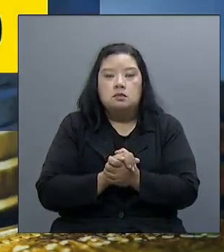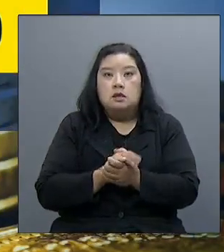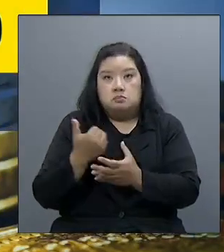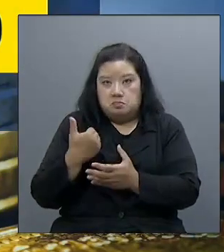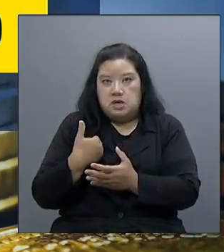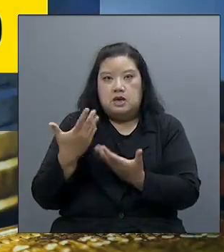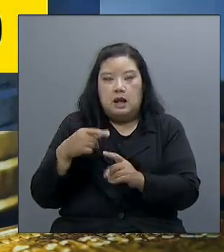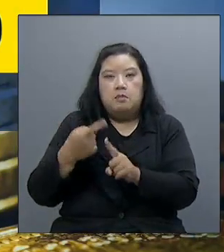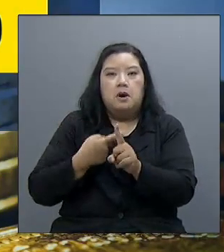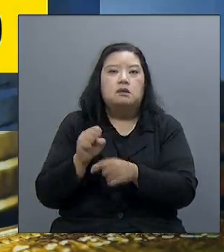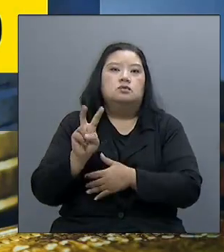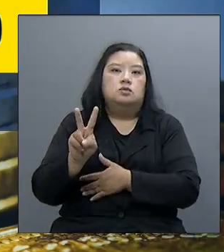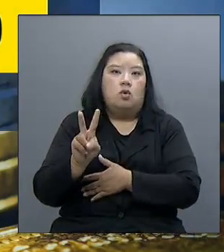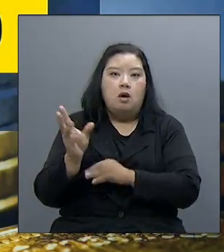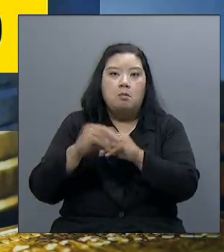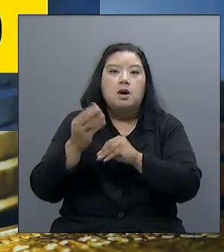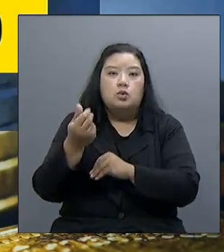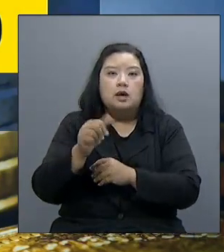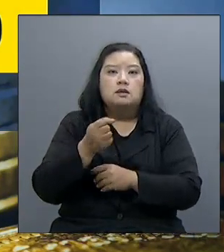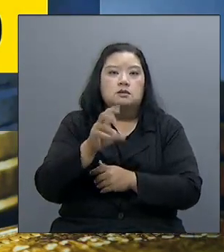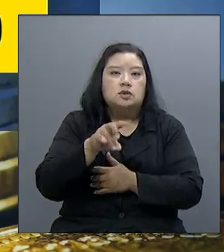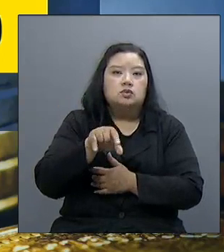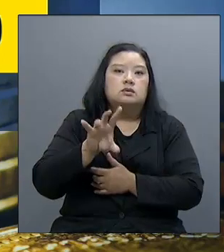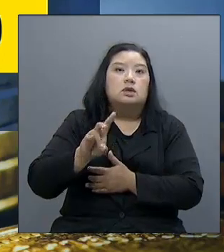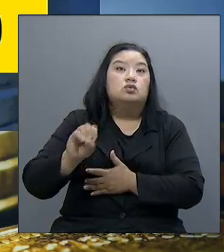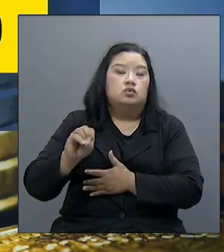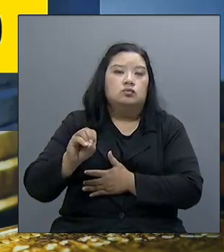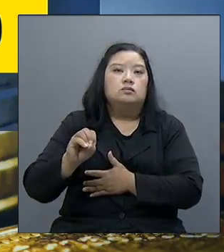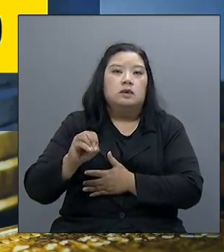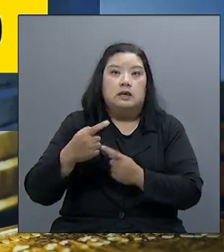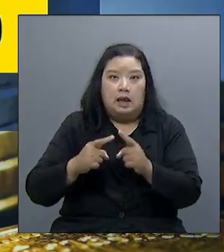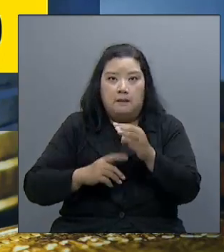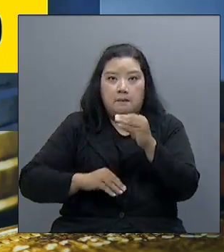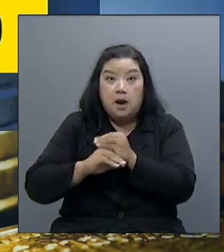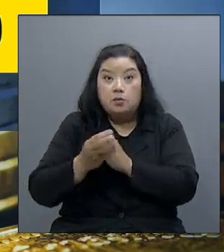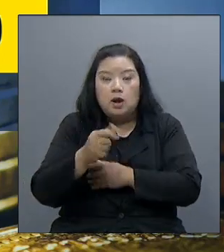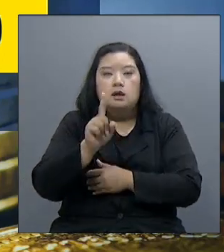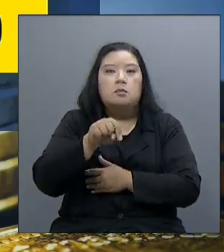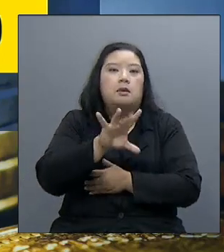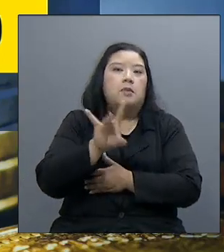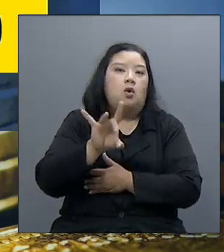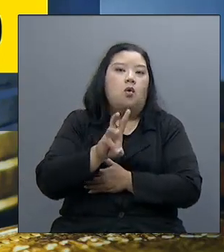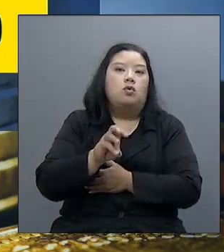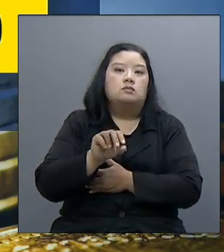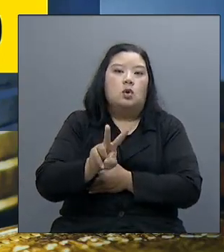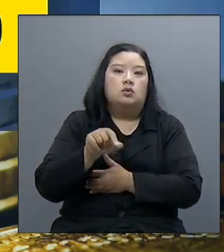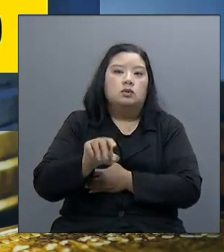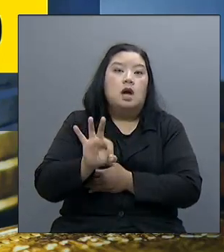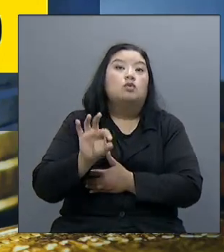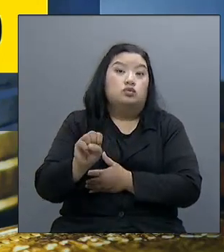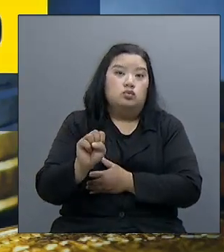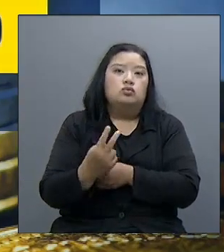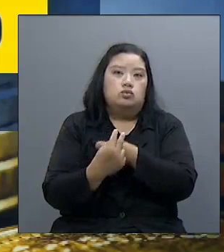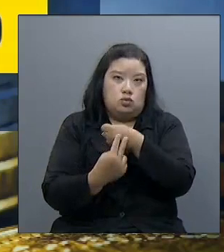ในเดือนธันวาคมพุ่งขึ้นไป 17.7ดอลลาร์สหรัฐแตะที่ระดับ1,6 2.90ดอลลาร์